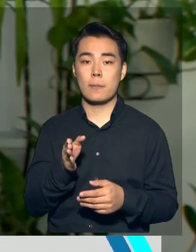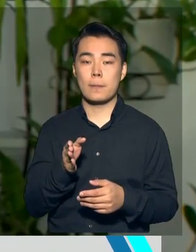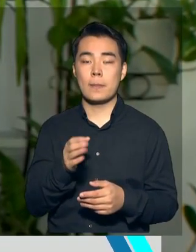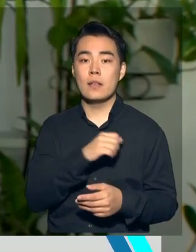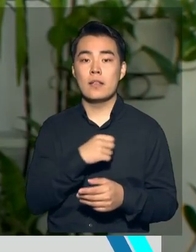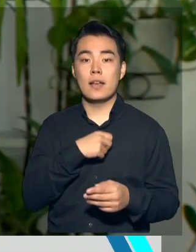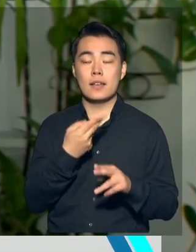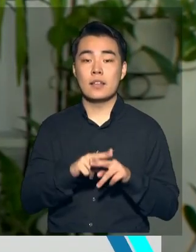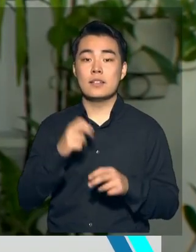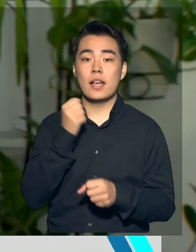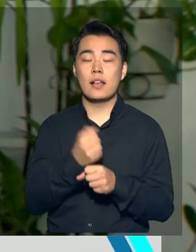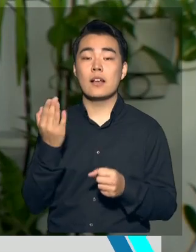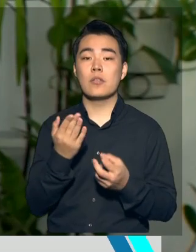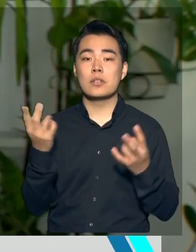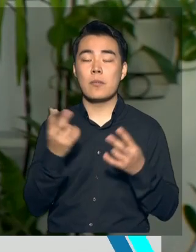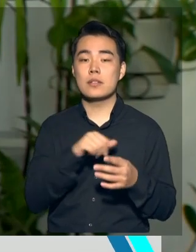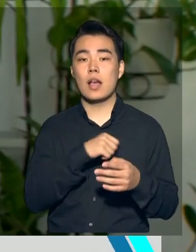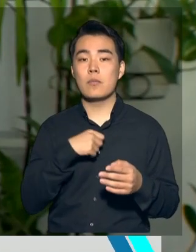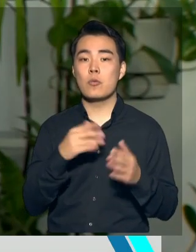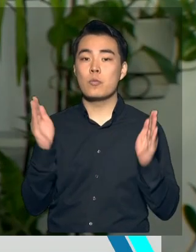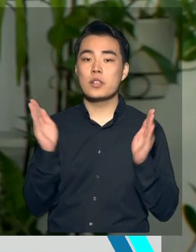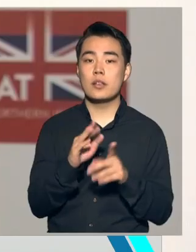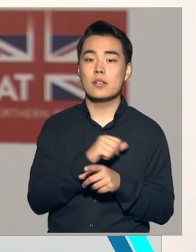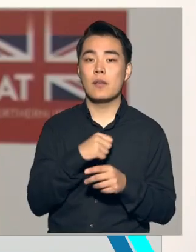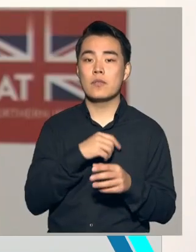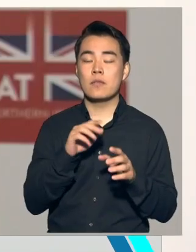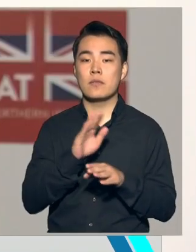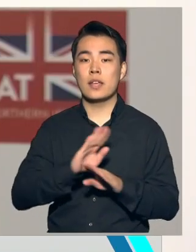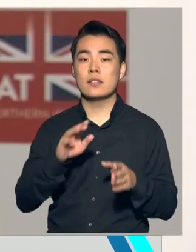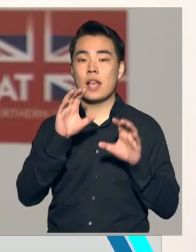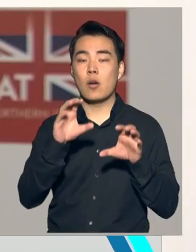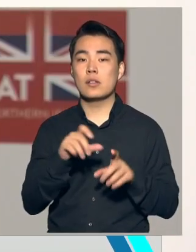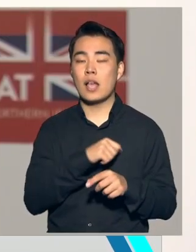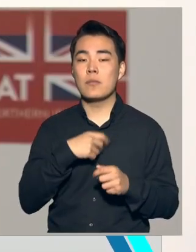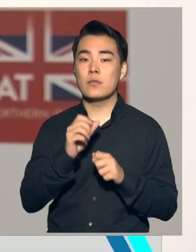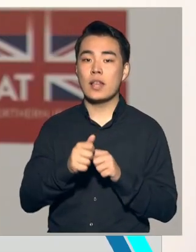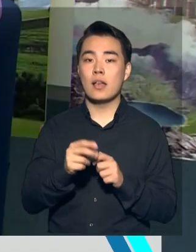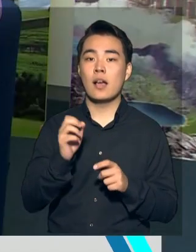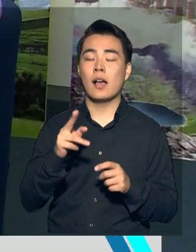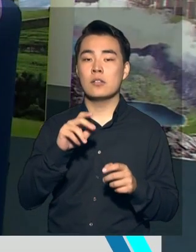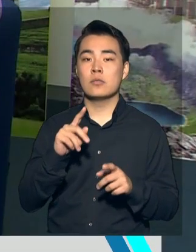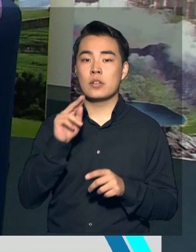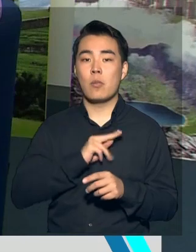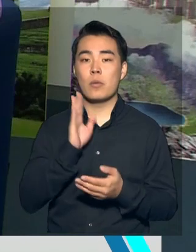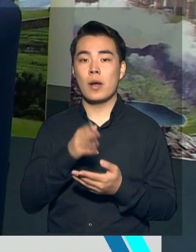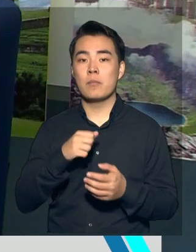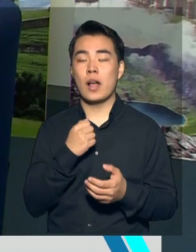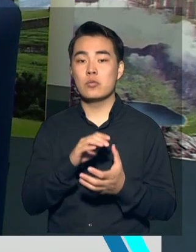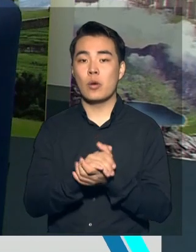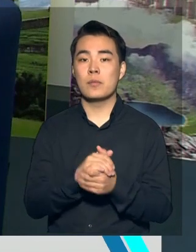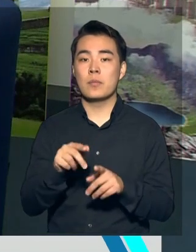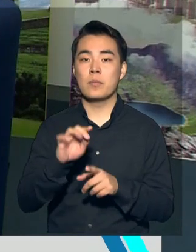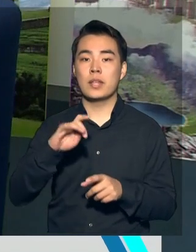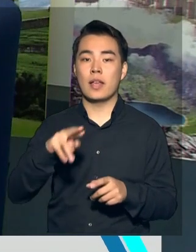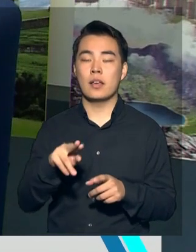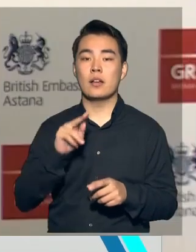Какие действия необходимы для уменьшения рисков незаконного финансирования Каким образом здесь выстраивается партнерство с